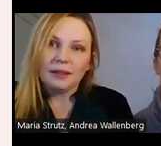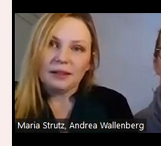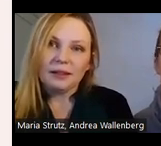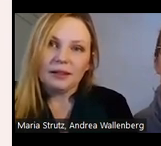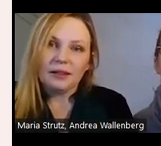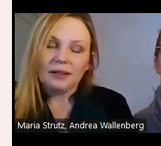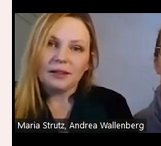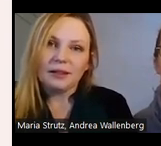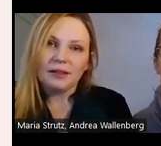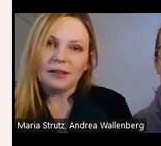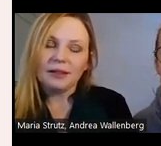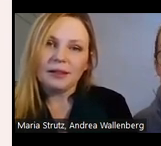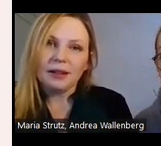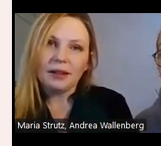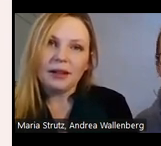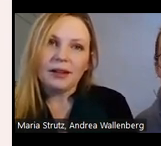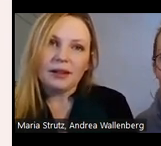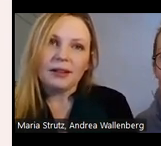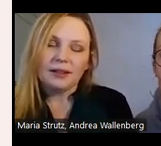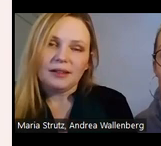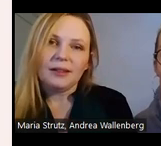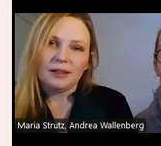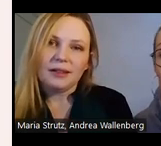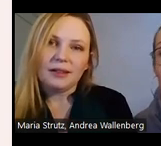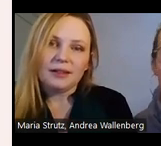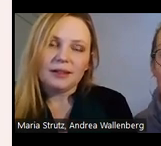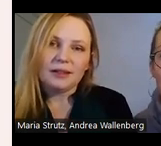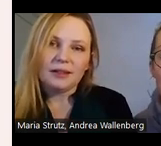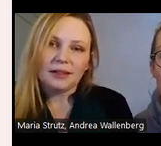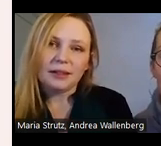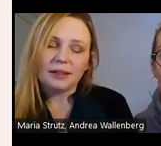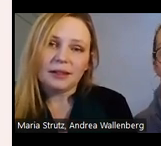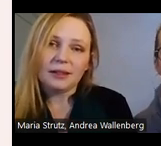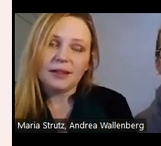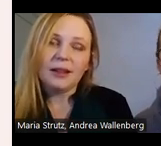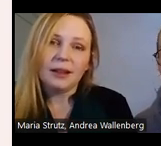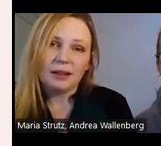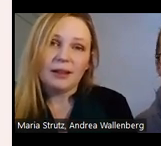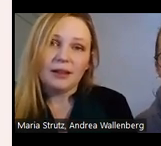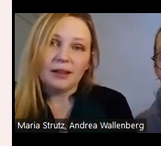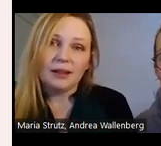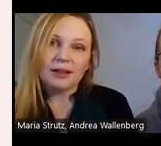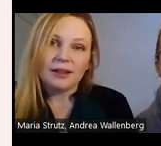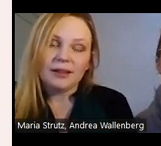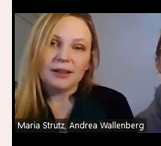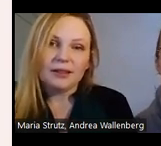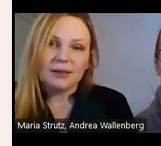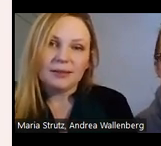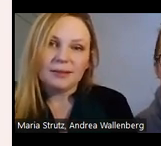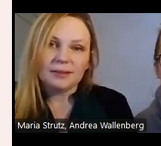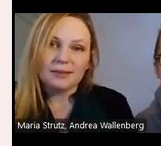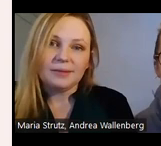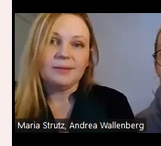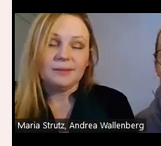en förälder till att samtala med ett litet barn som inte gör så mycket ljud än. Men att just söka ögonkontakt,